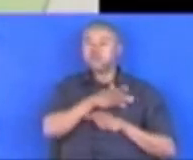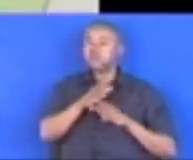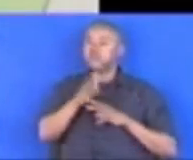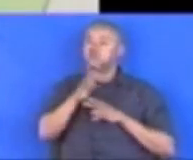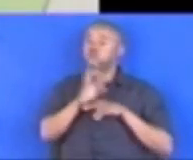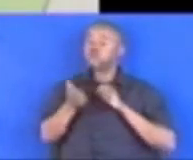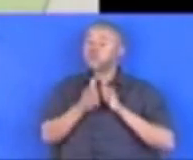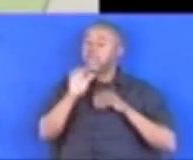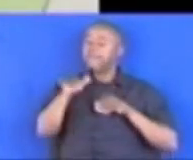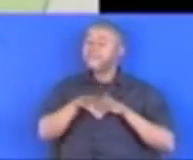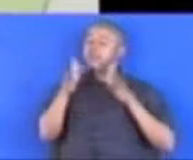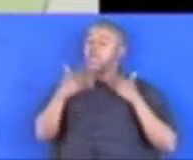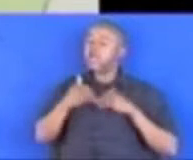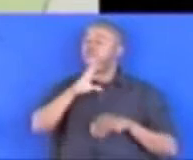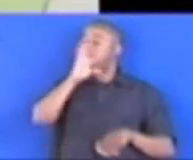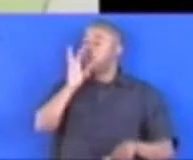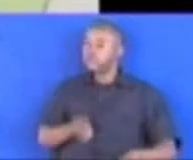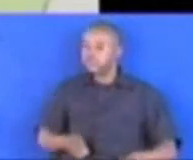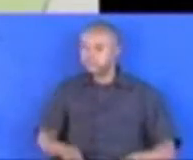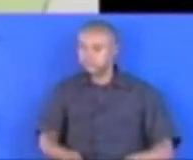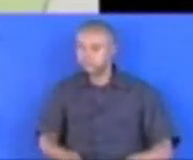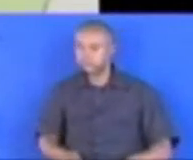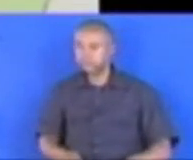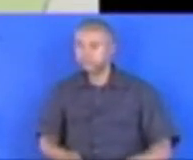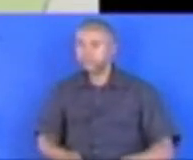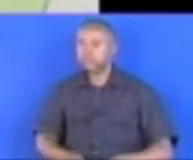swala la bima ya afya kwa wote.